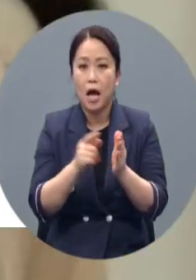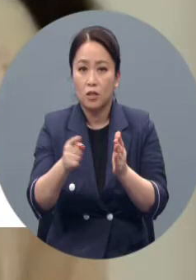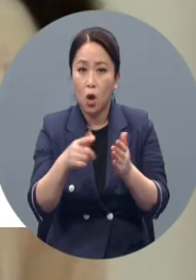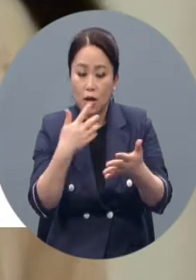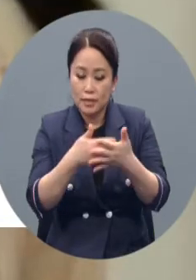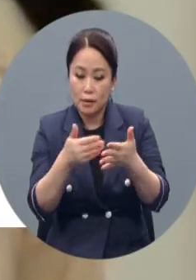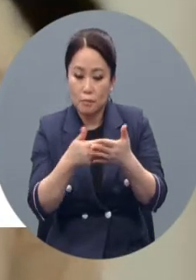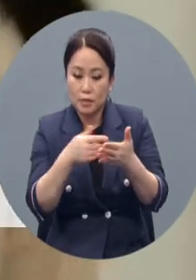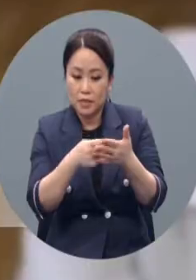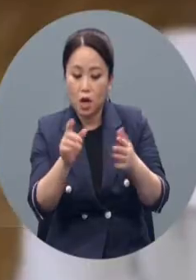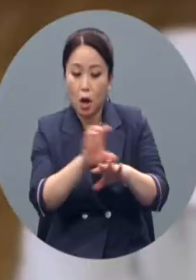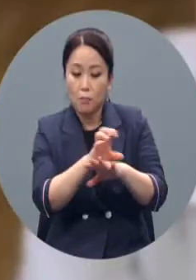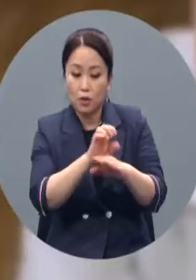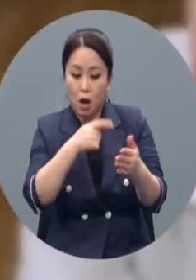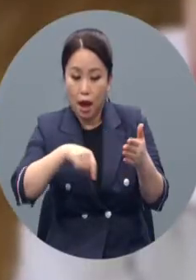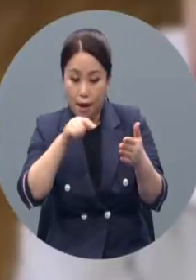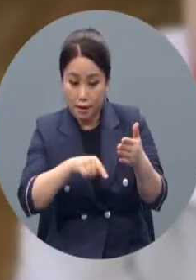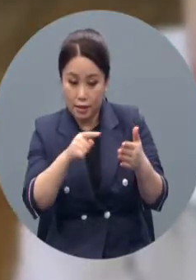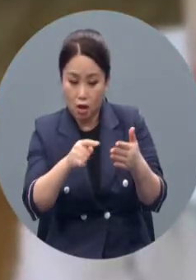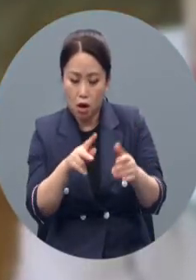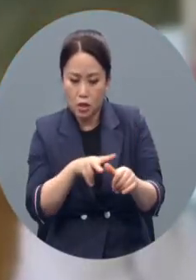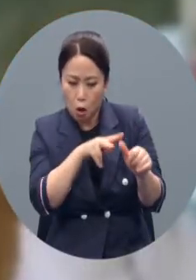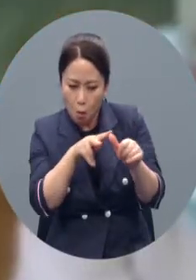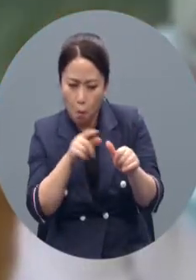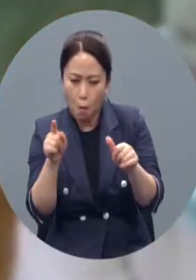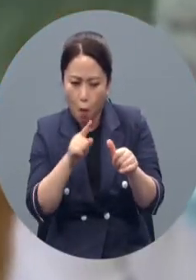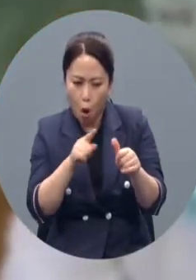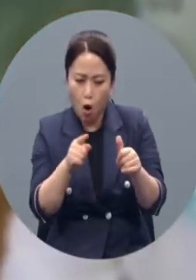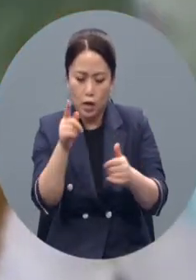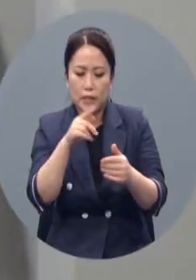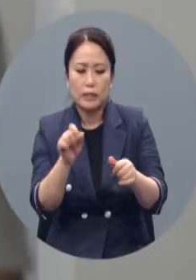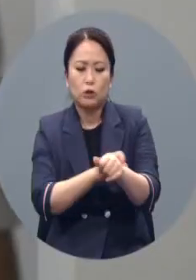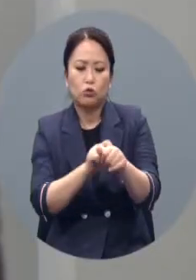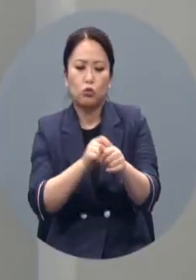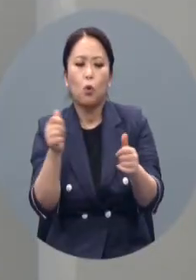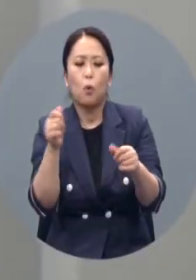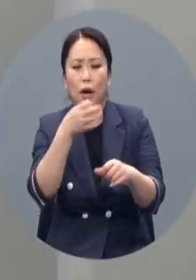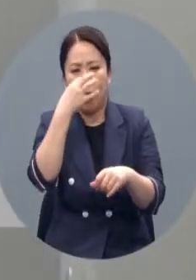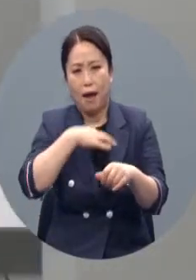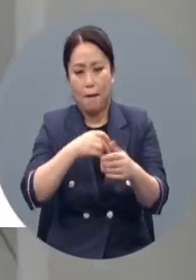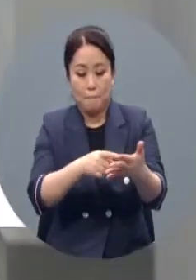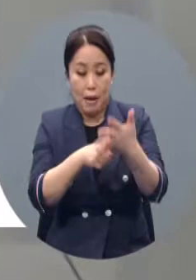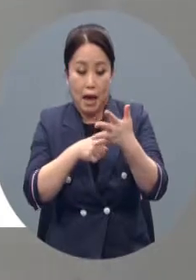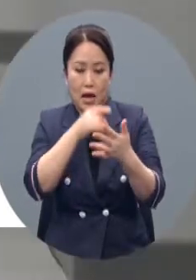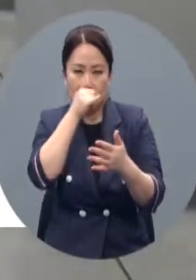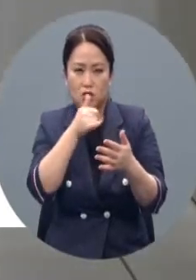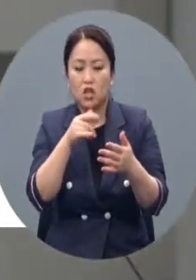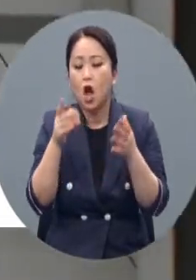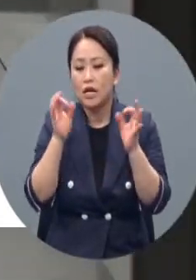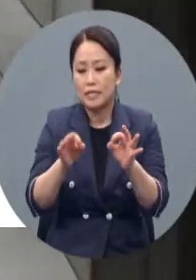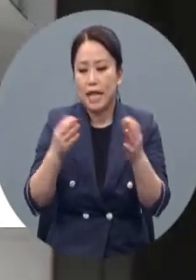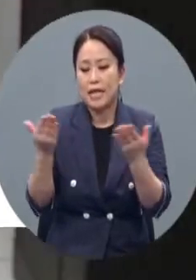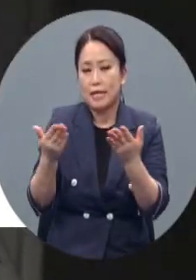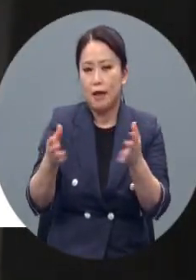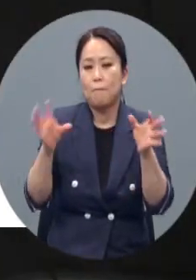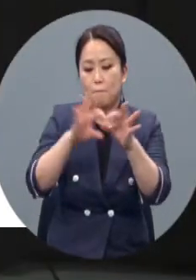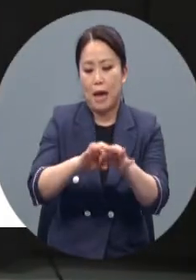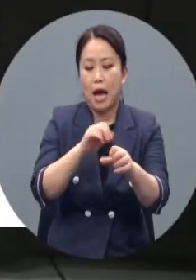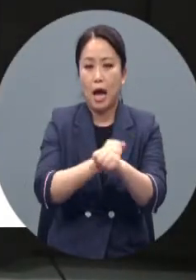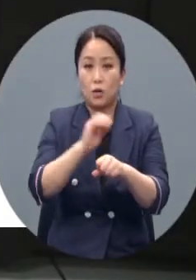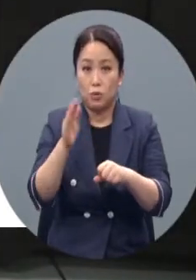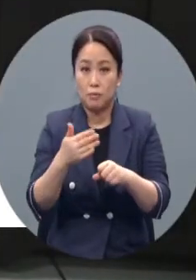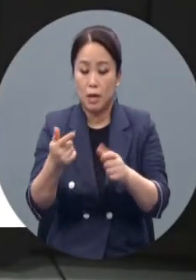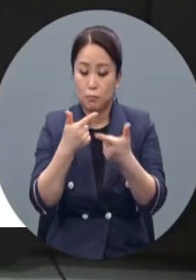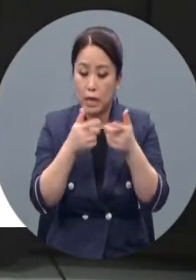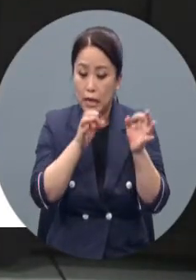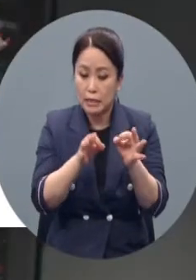정보와 컨텐츠를 표시하는 특수 효과가 은행 업무에 접목되는 겁니다. 부산은행이 이처럼 정신없이 디지털 기술을